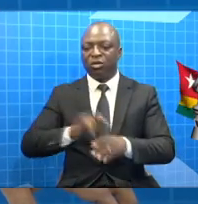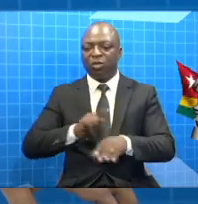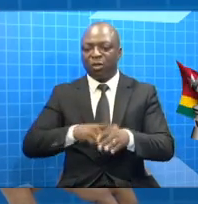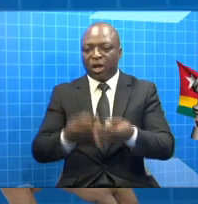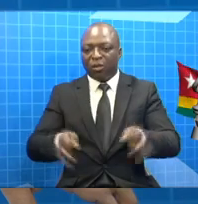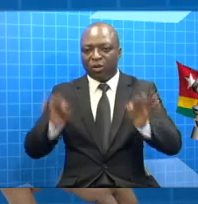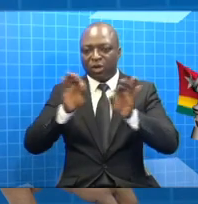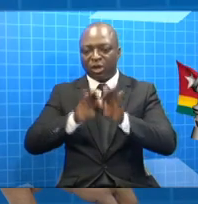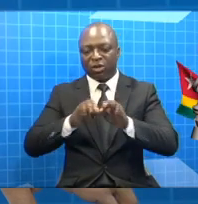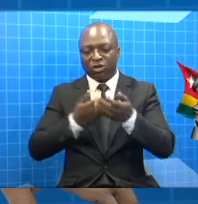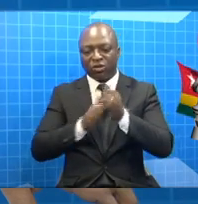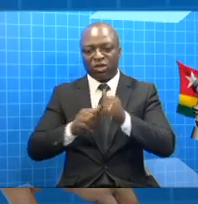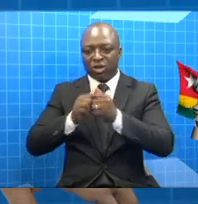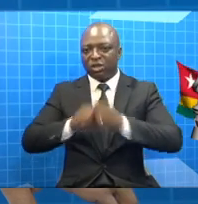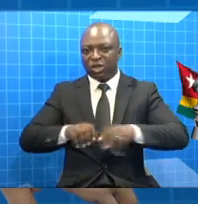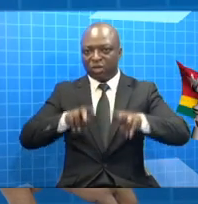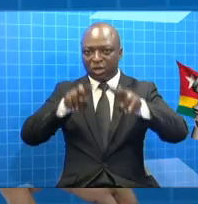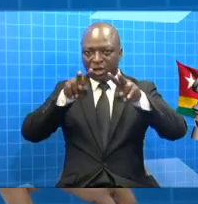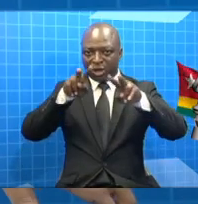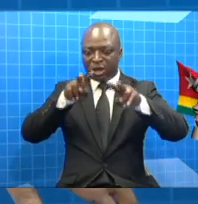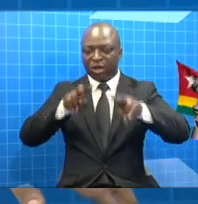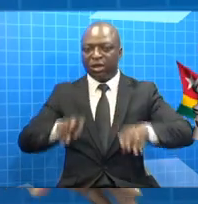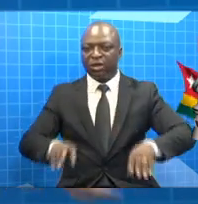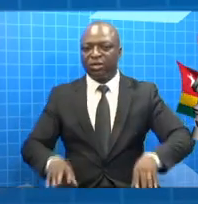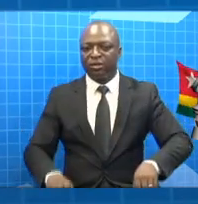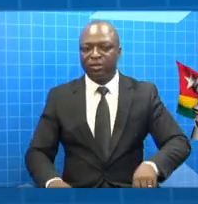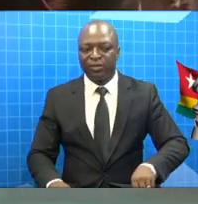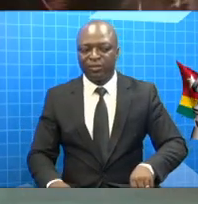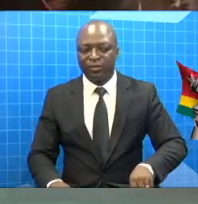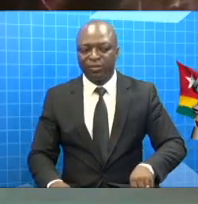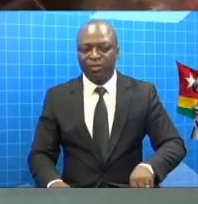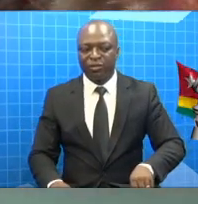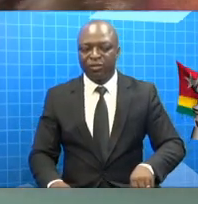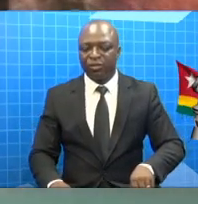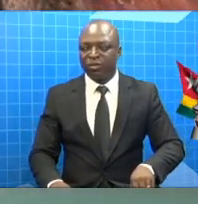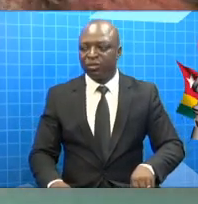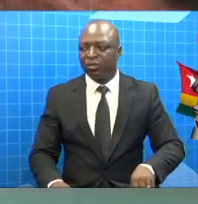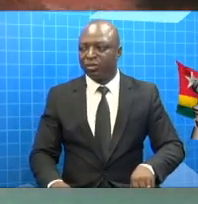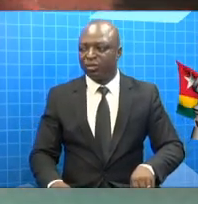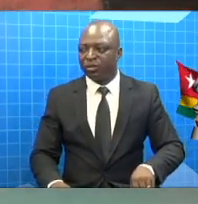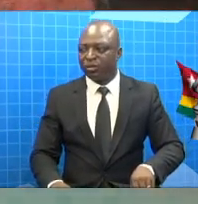Bozadadia, reportage présenté par Antoinette Omao. Vous voir.